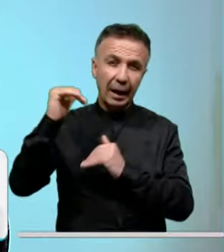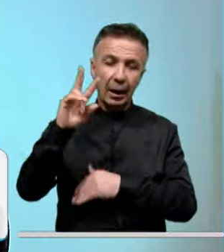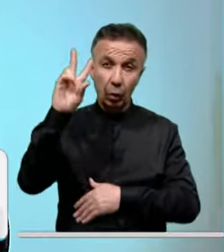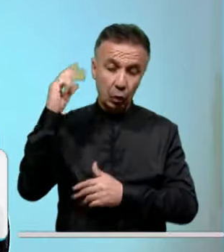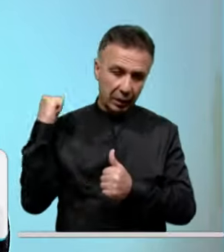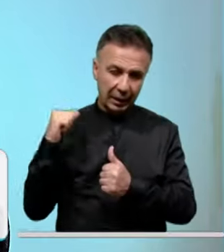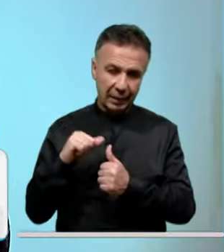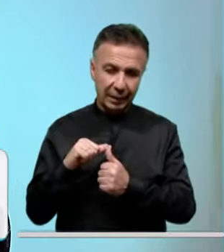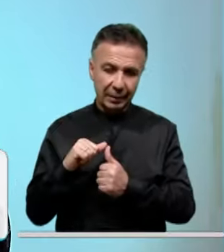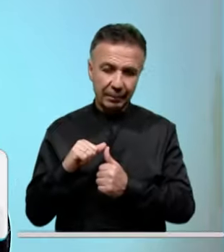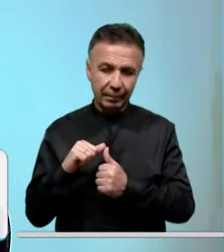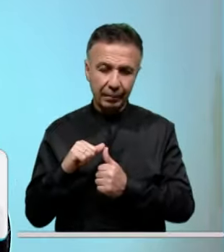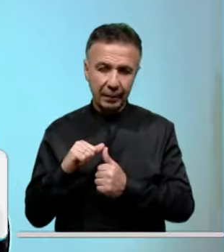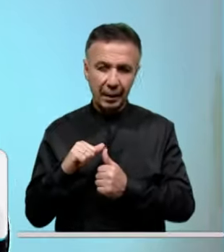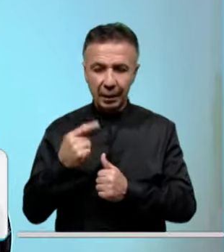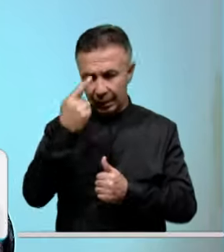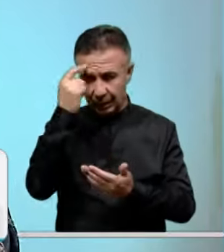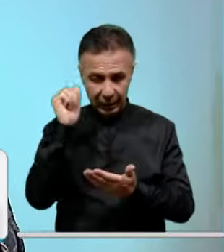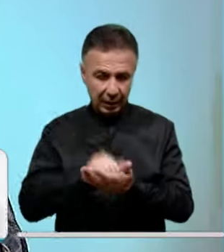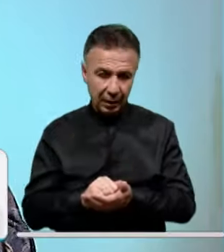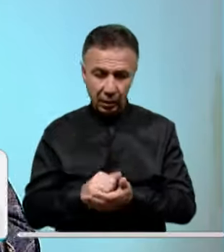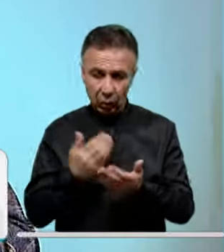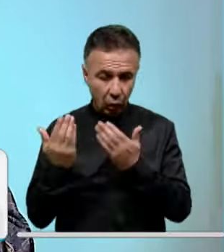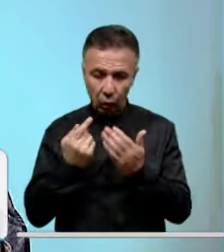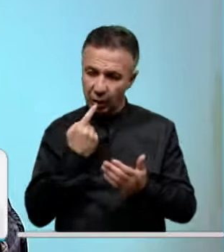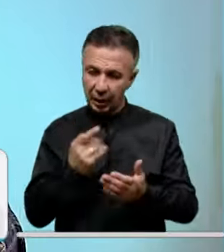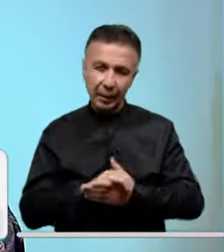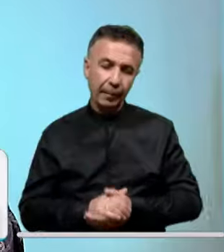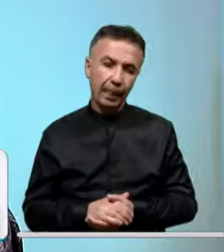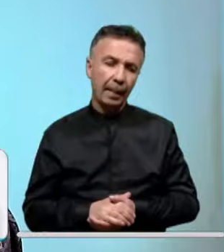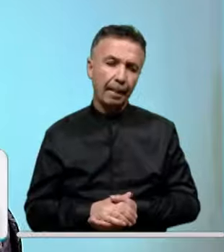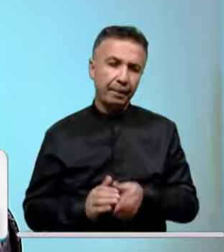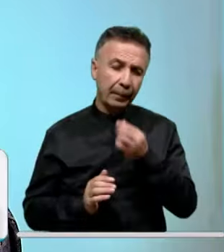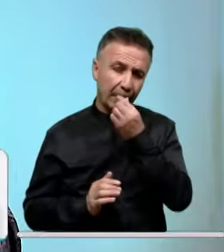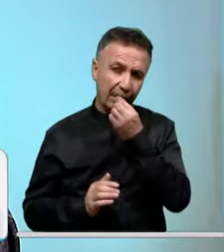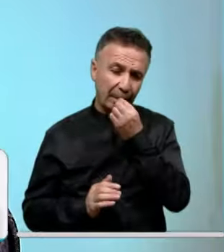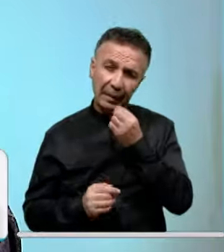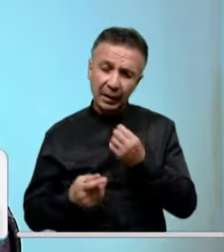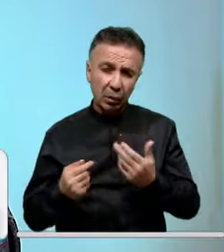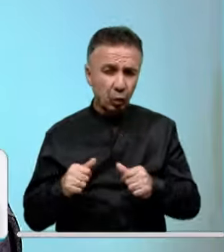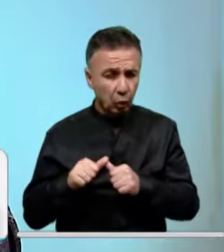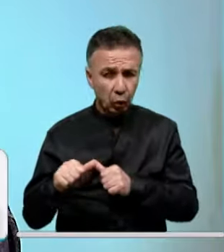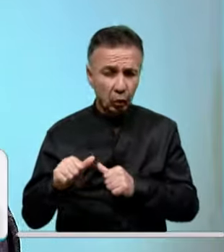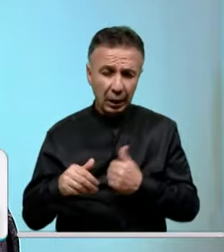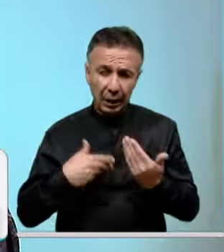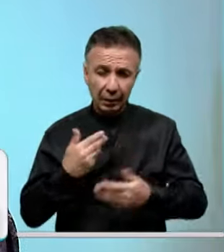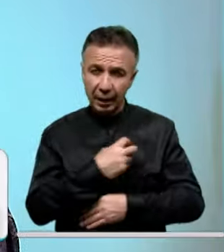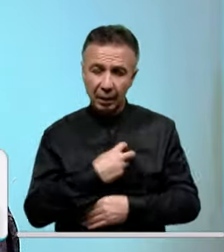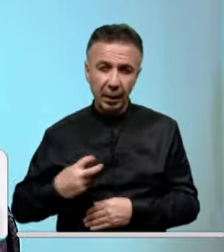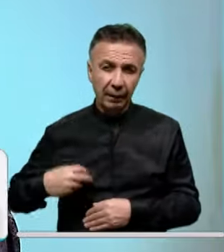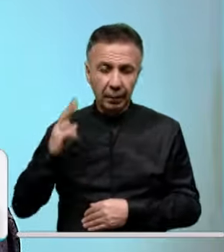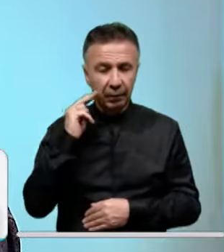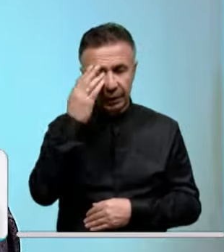Rabbiyel A'la'yı da secdenizde söyleyin. Bu şu demek. Hocam bunu niye bu kadar uzun anlattın? Efendimiz Aleyhisselatü